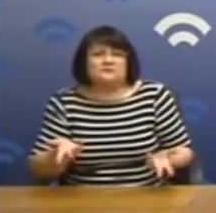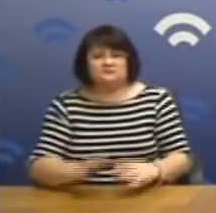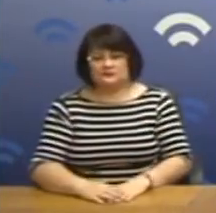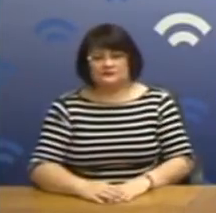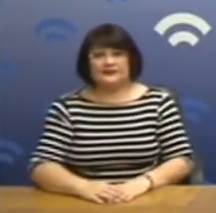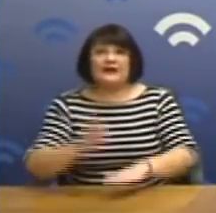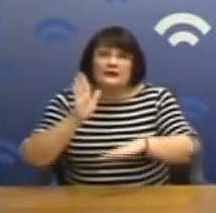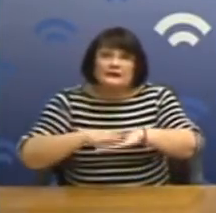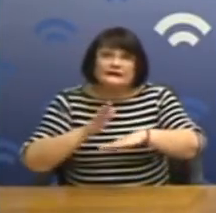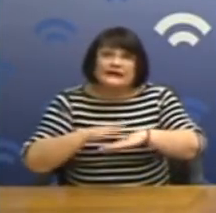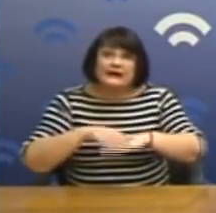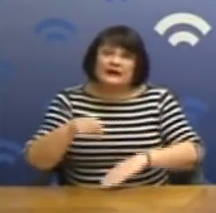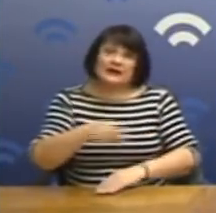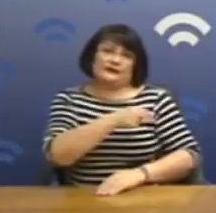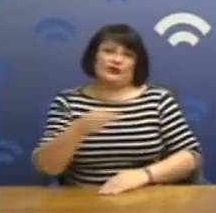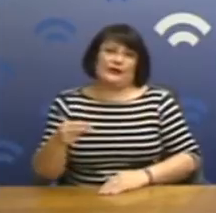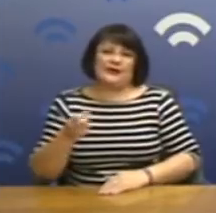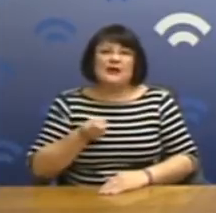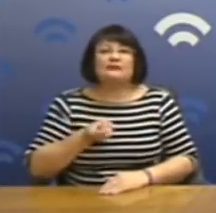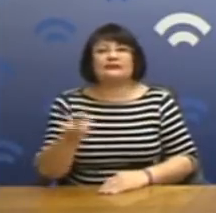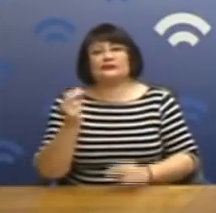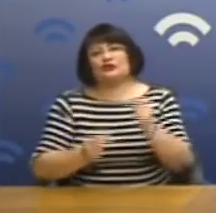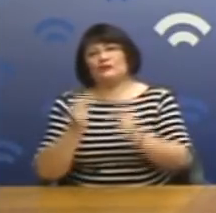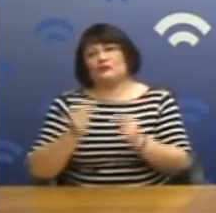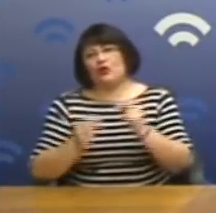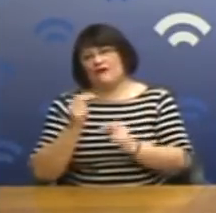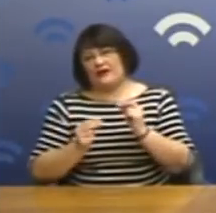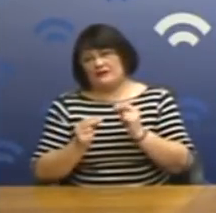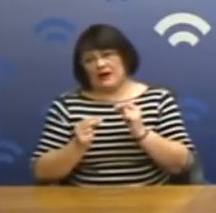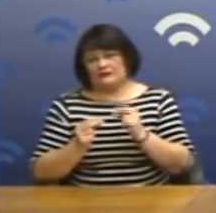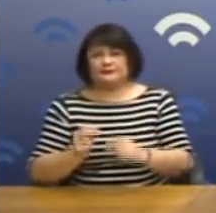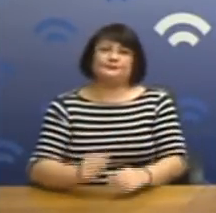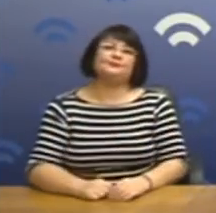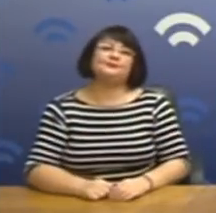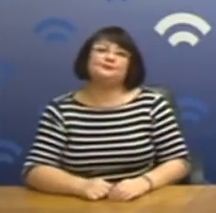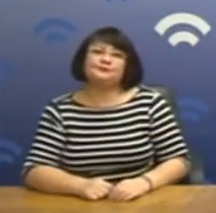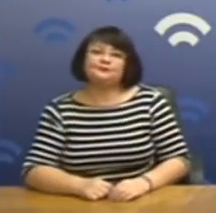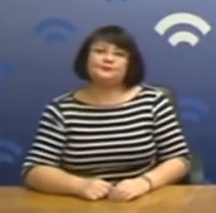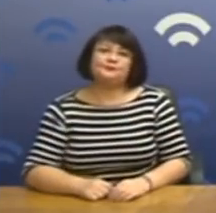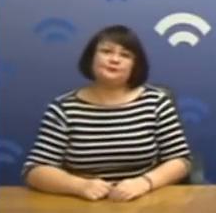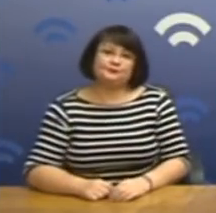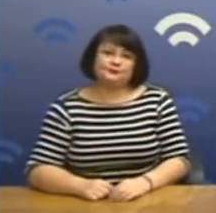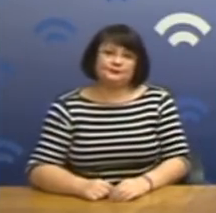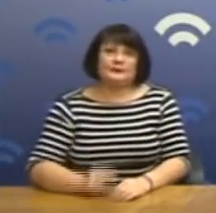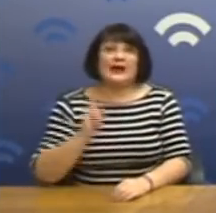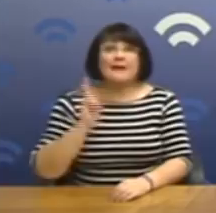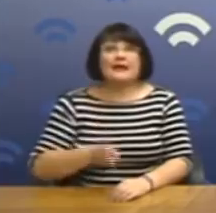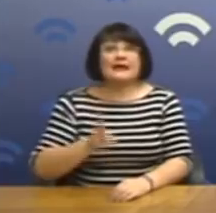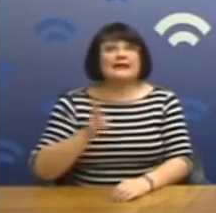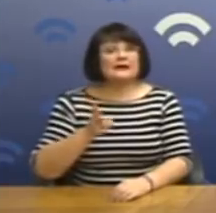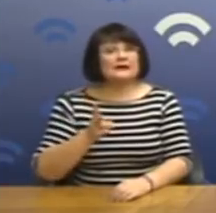κύριε ευθύνονται για τη δημιουργία του προβλήματος των ξεριζωμένων. Ενάντια σε αυτές τις επικίνδυνες